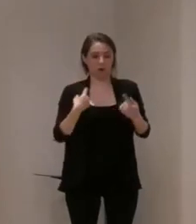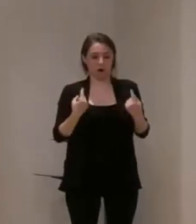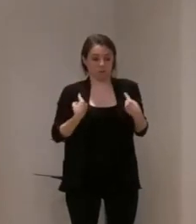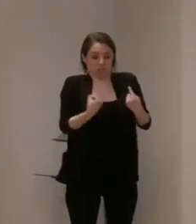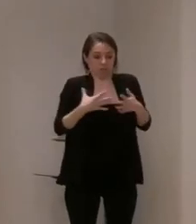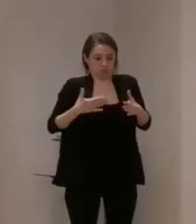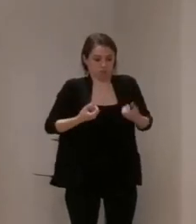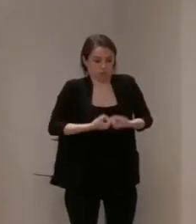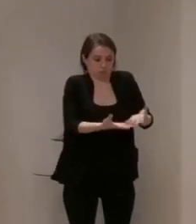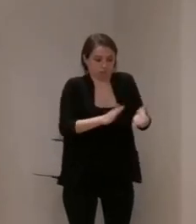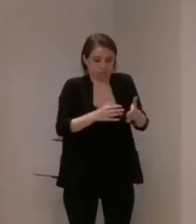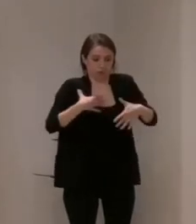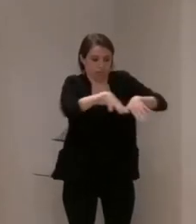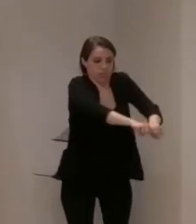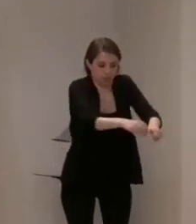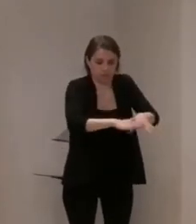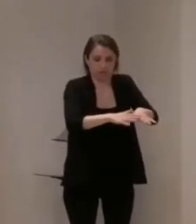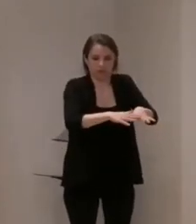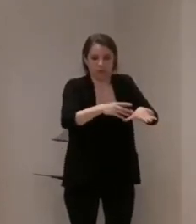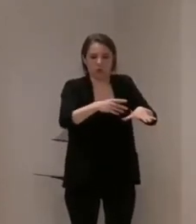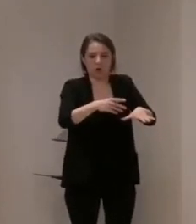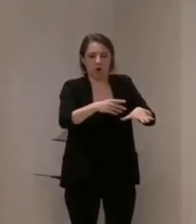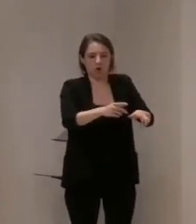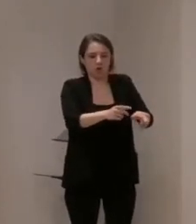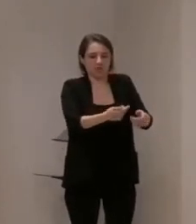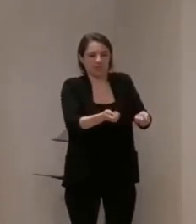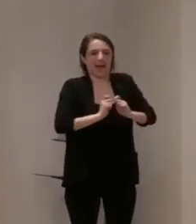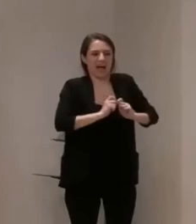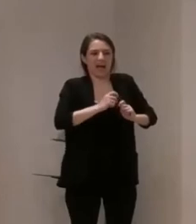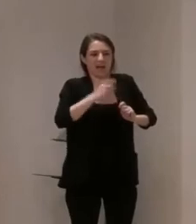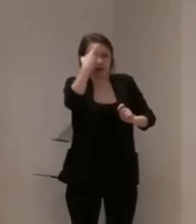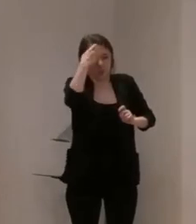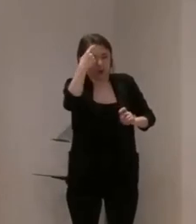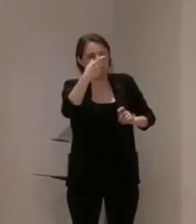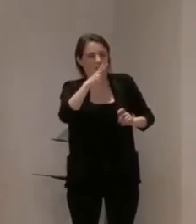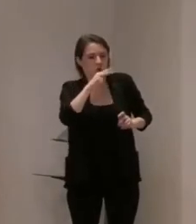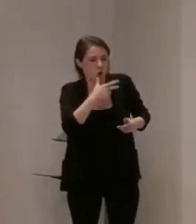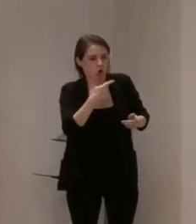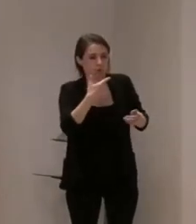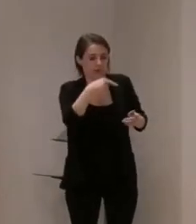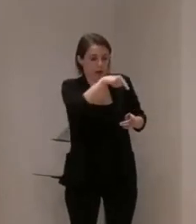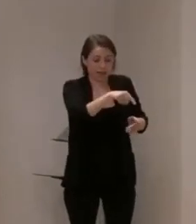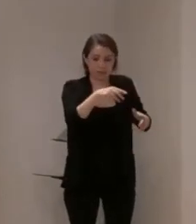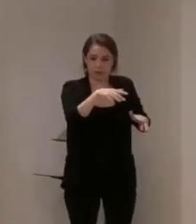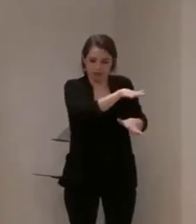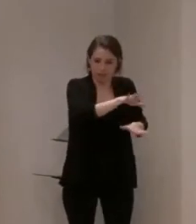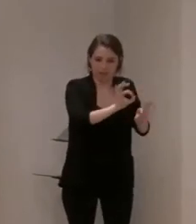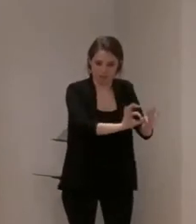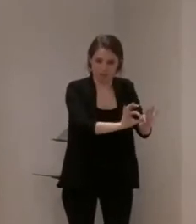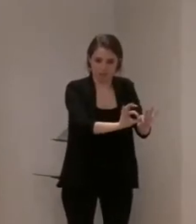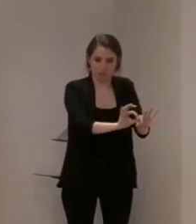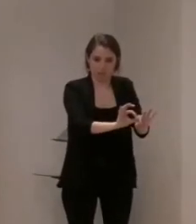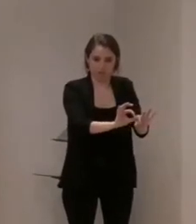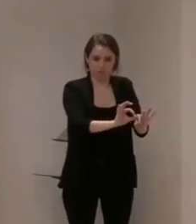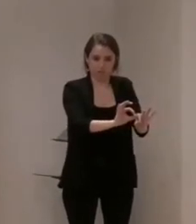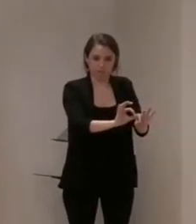dir, escolta, què en fotem d'això, què ens recorda el dolor, què ens recorda mal, fotem a terra. Però hi ha una cosa que ens fa